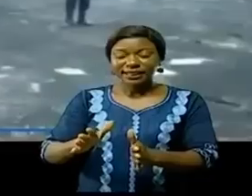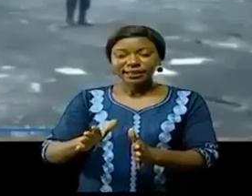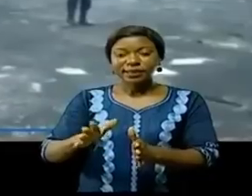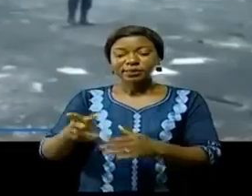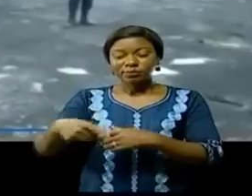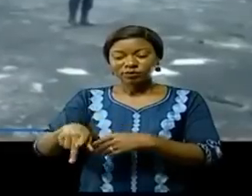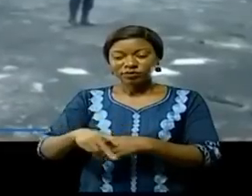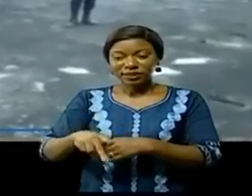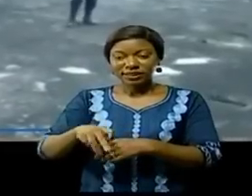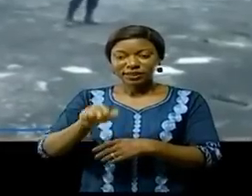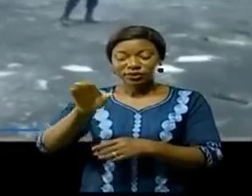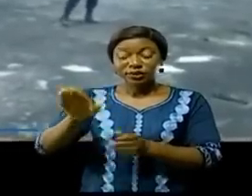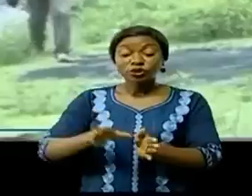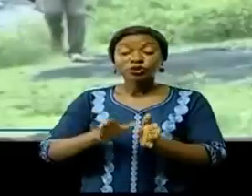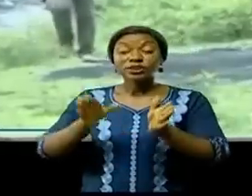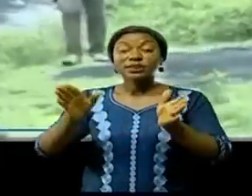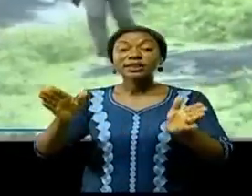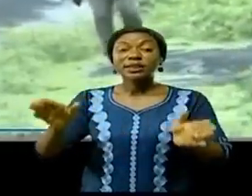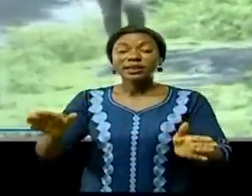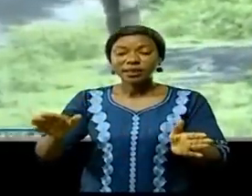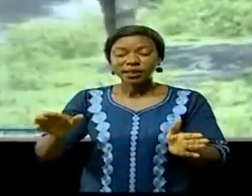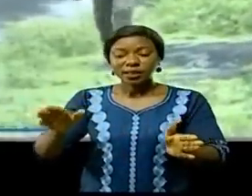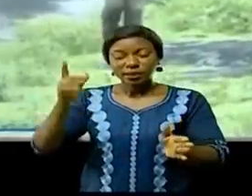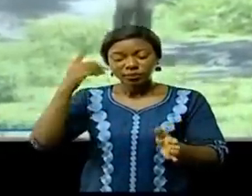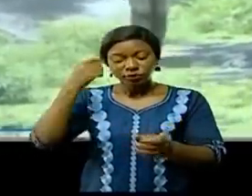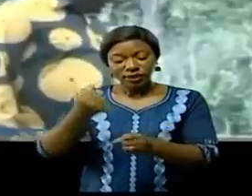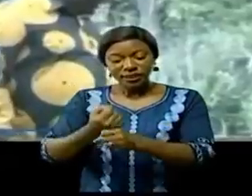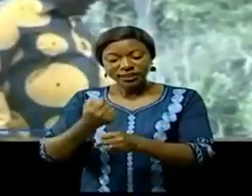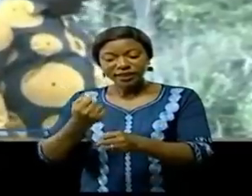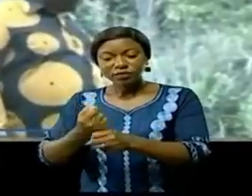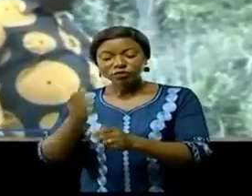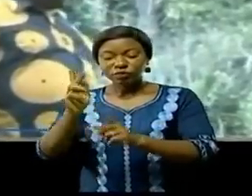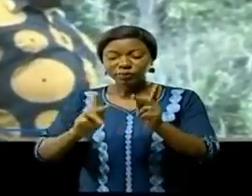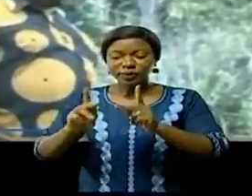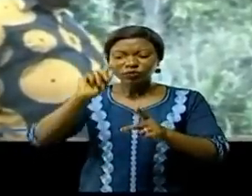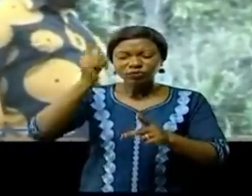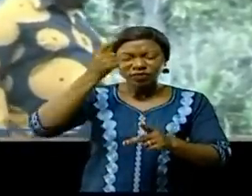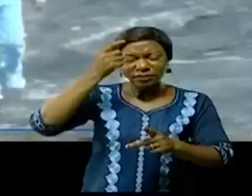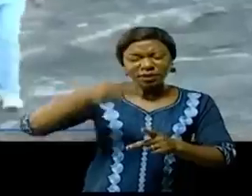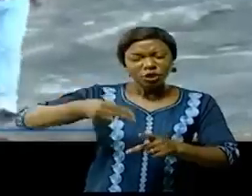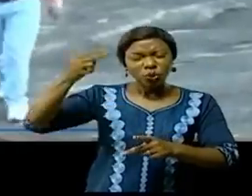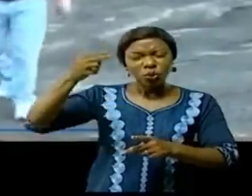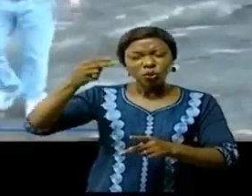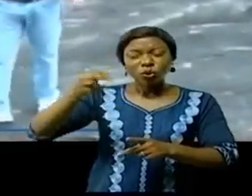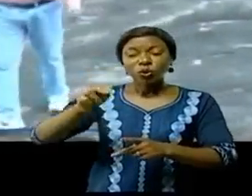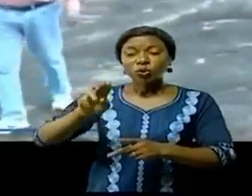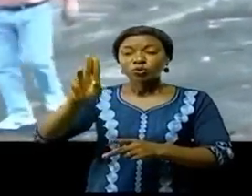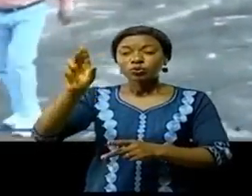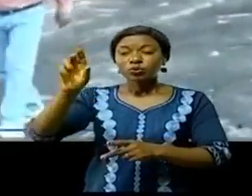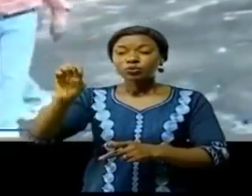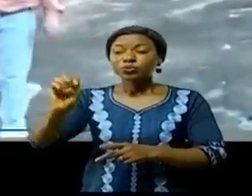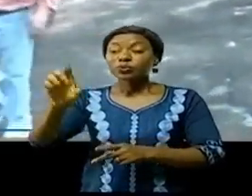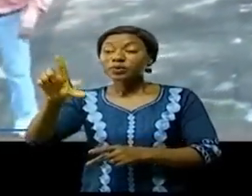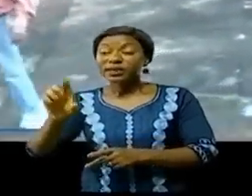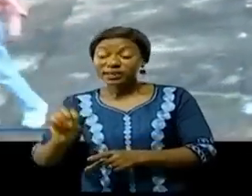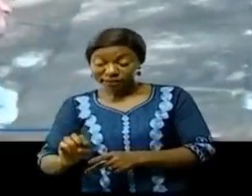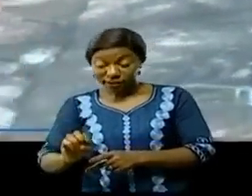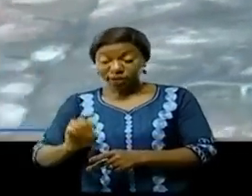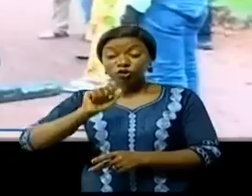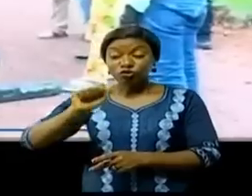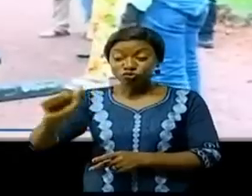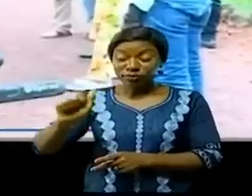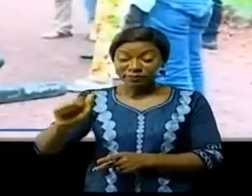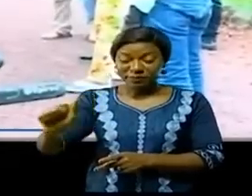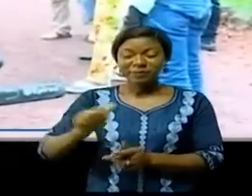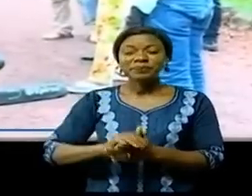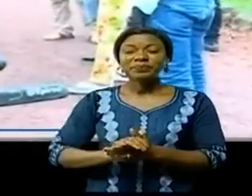du directeur général de la régie provinciale de travaux publics, le gouverneur du Haut-Ouélé a tenu à scruter personnellement